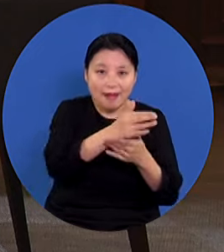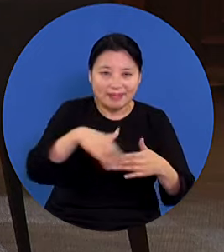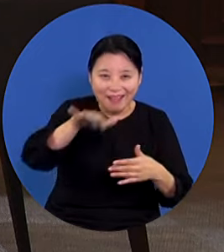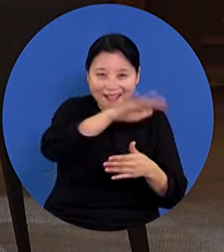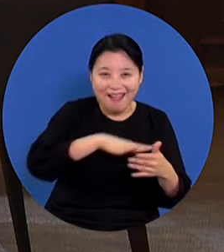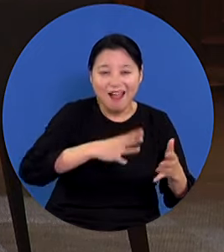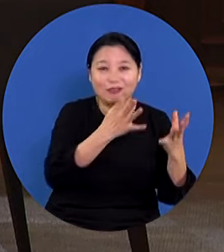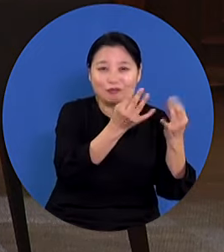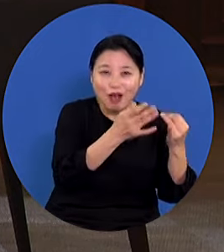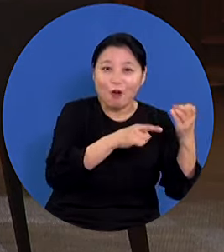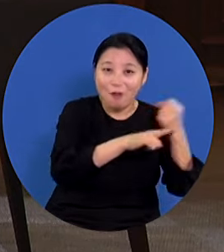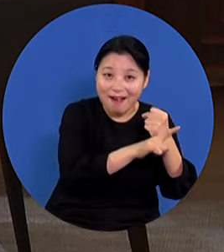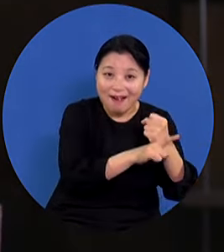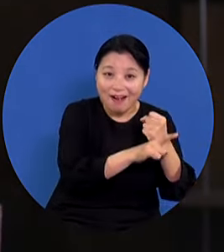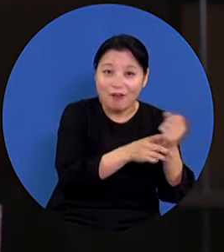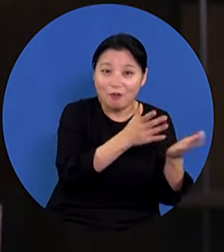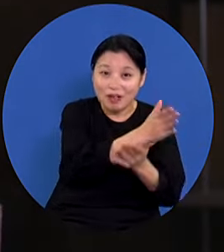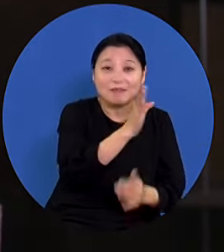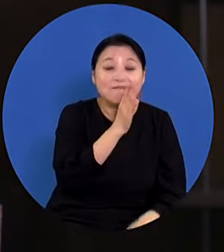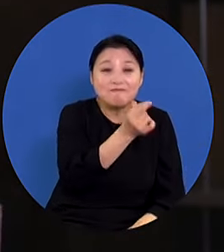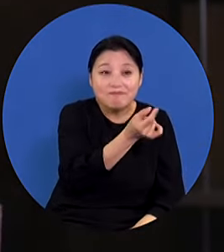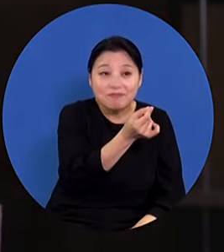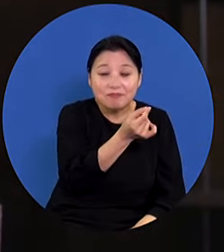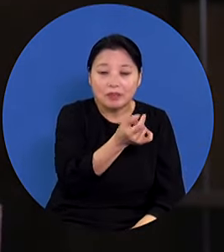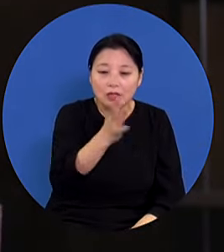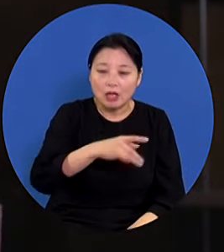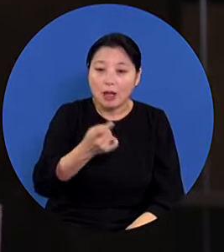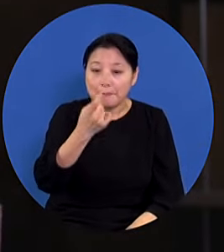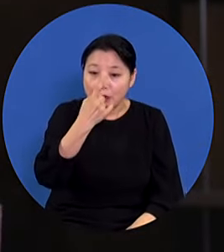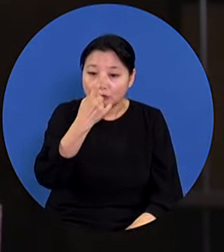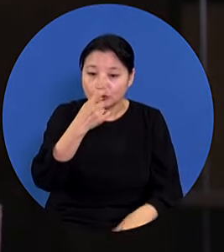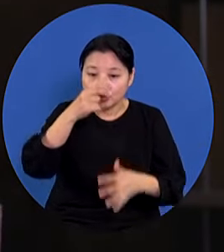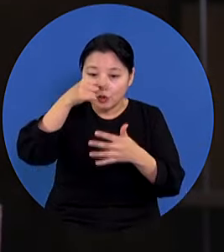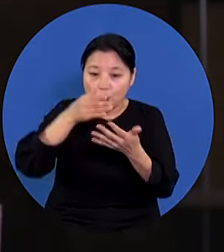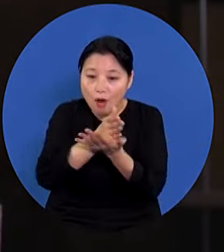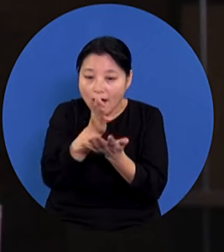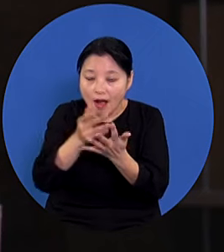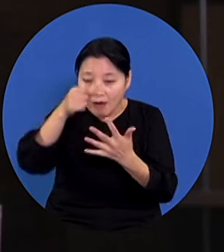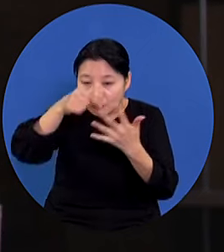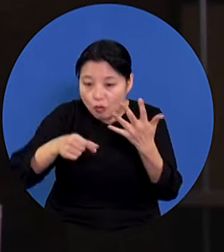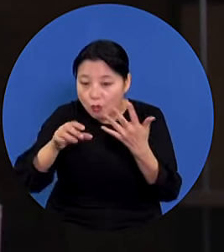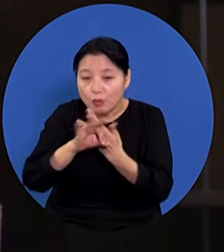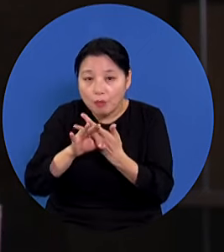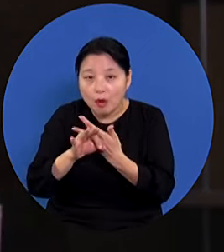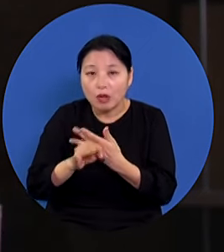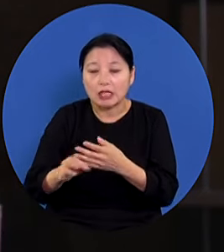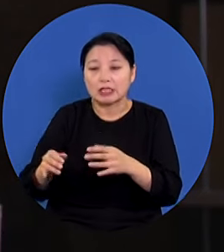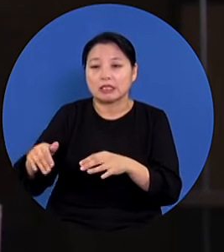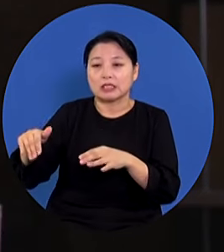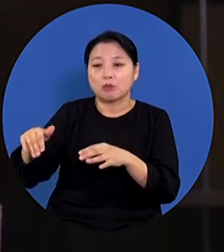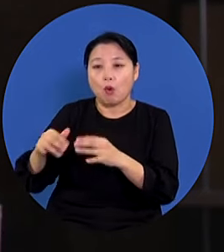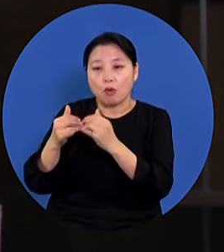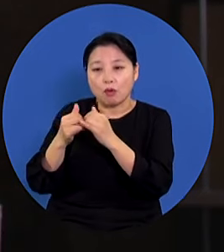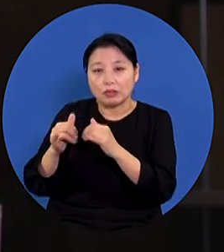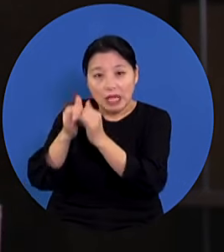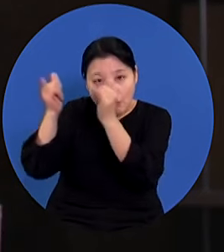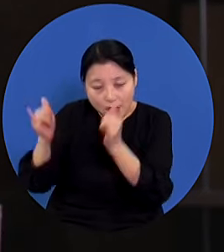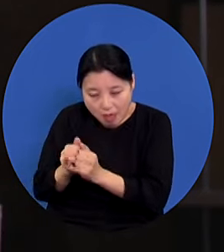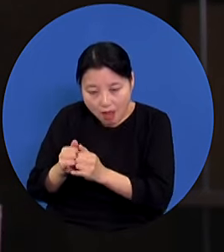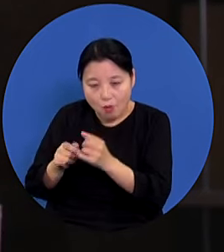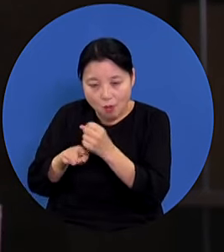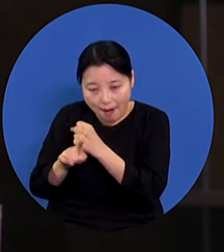네, 이공계가 지금. 그런데 카이스트의 커리큘럼에 보면 인문사회과학 쪽도 꽤 많더라고요. 아, 예, 예. 그